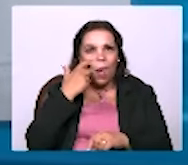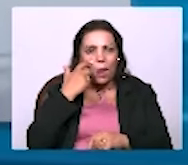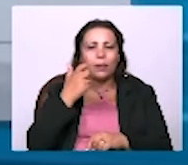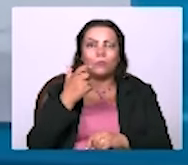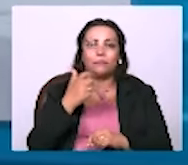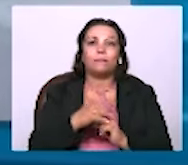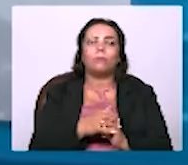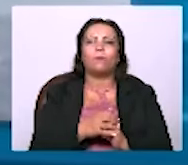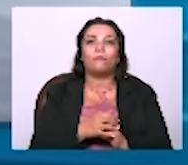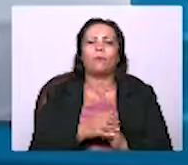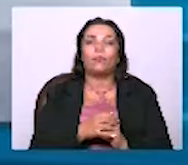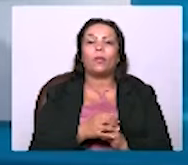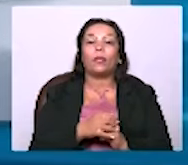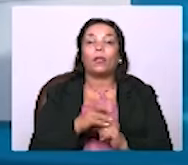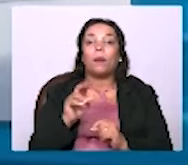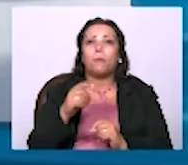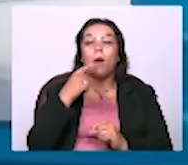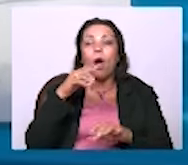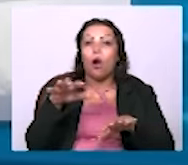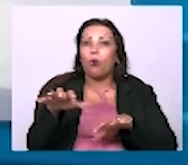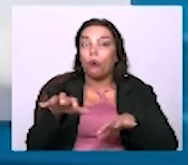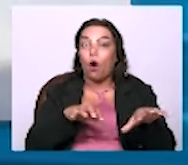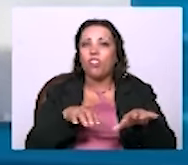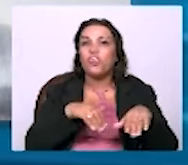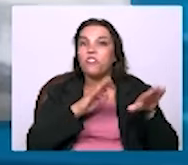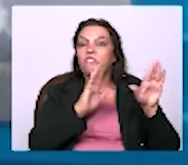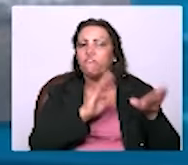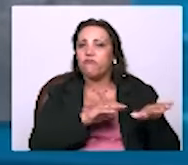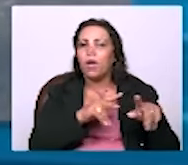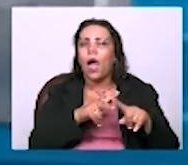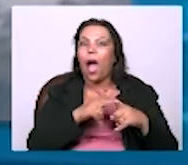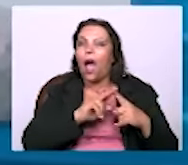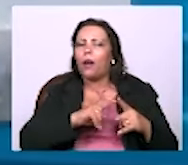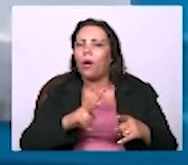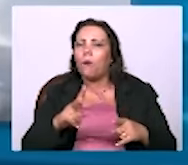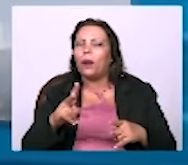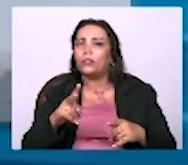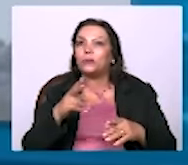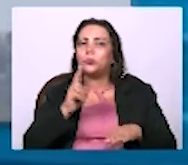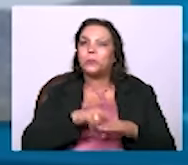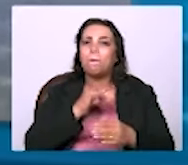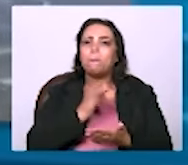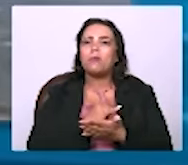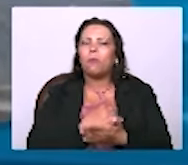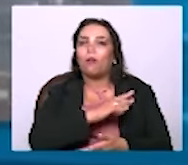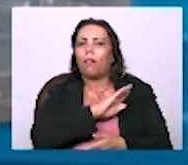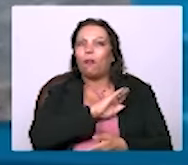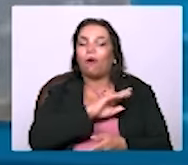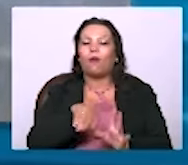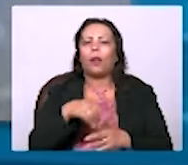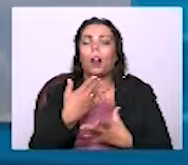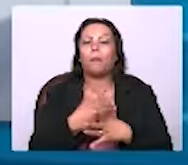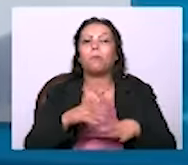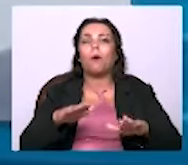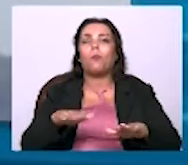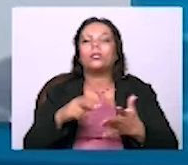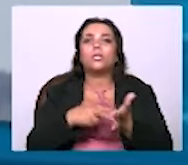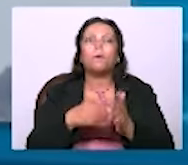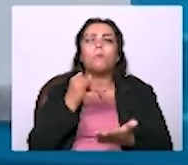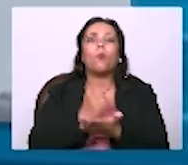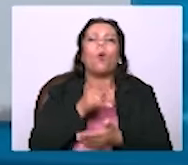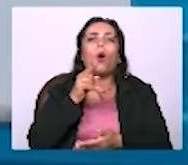كامله طبعا ايران لديها ادوات ولديها ميليشيات في المنطقه هي احد اسباب عدم